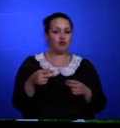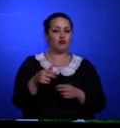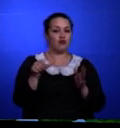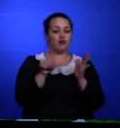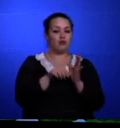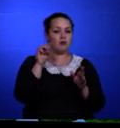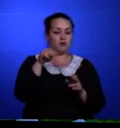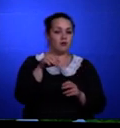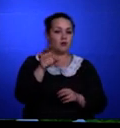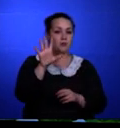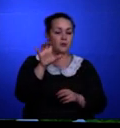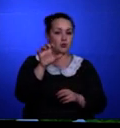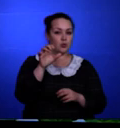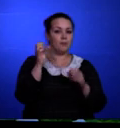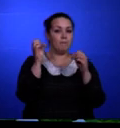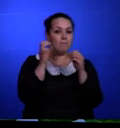6515